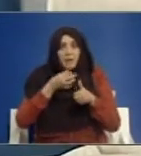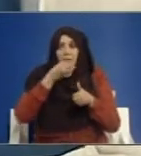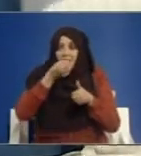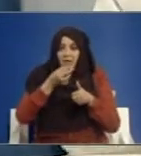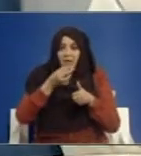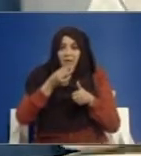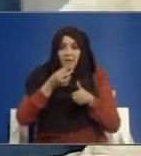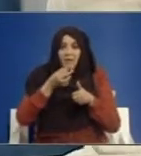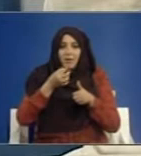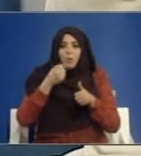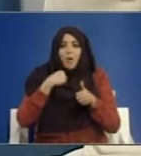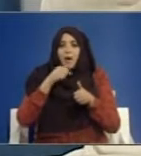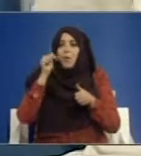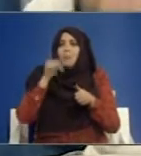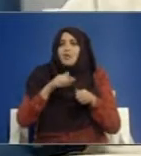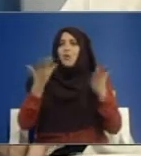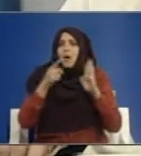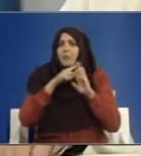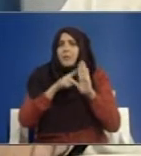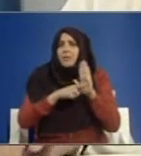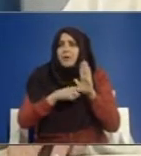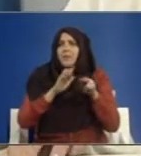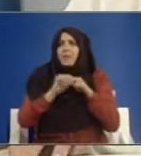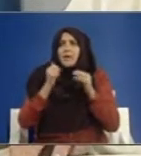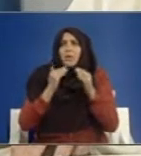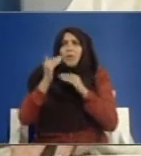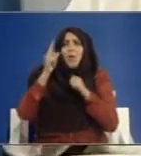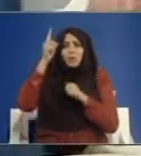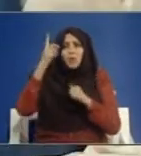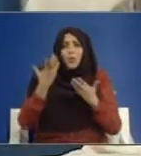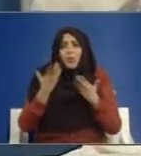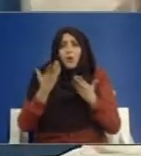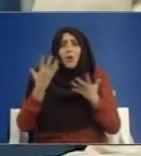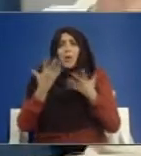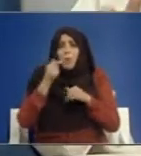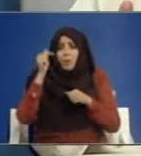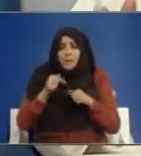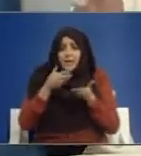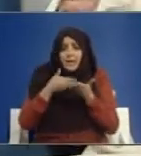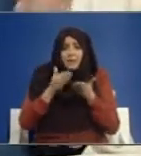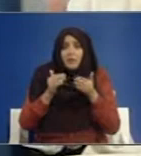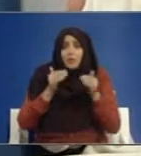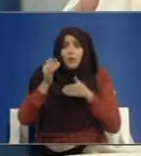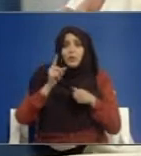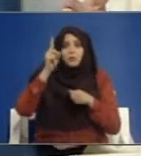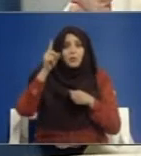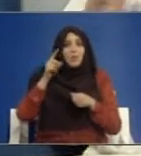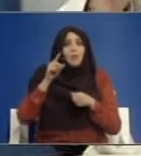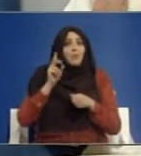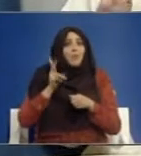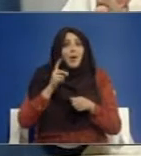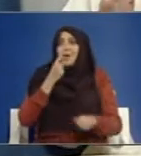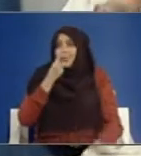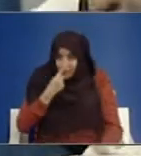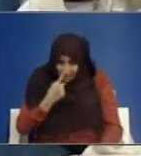ما يجب عليك تجاه ربك وما يجب عليك من تركه، كذلك طاعة لله تعالى، لأن نحن